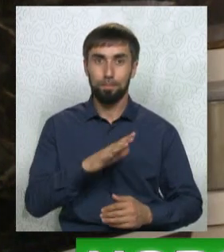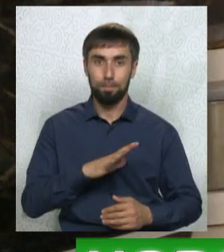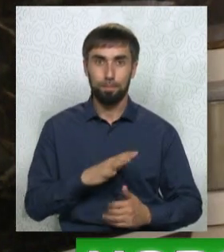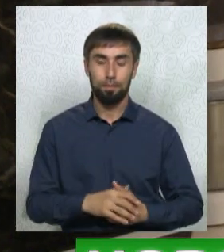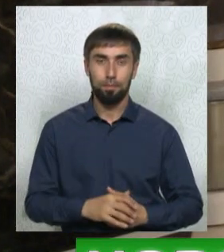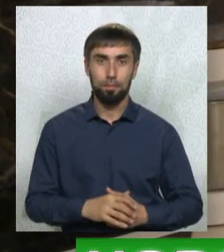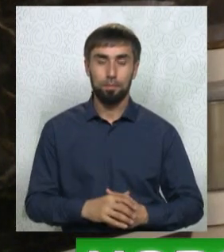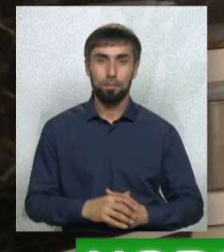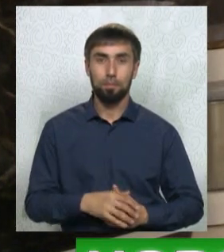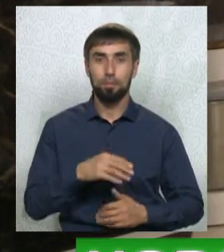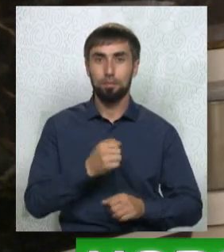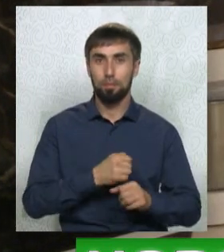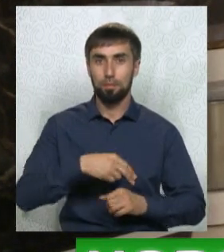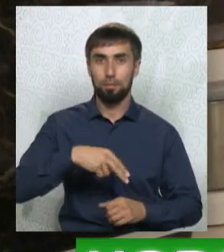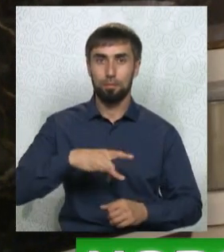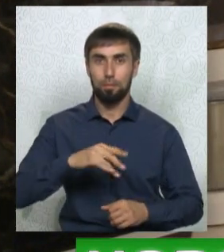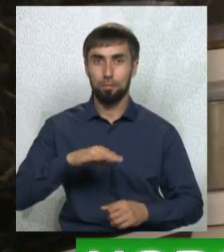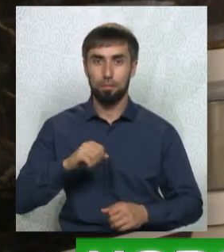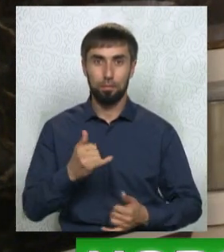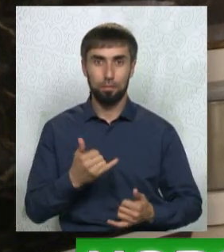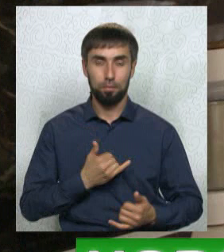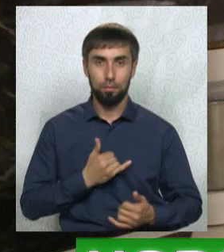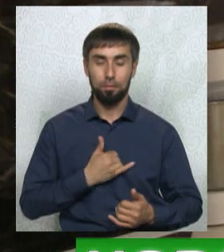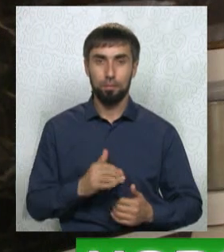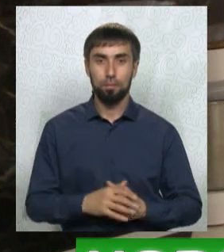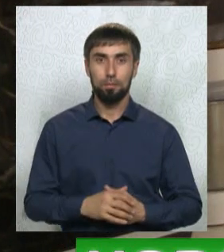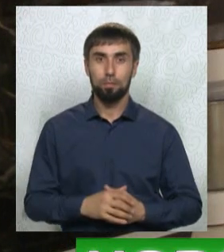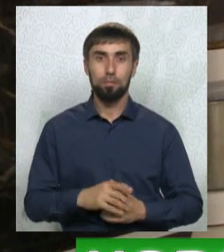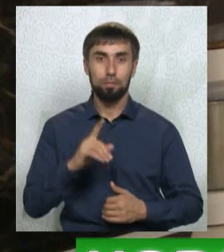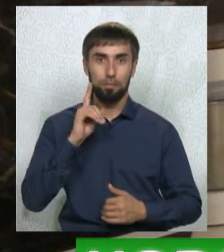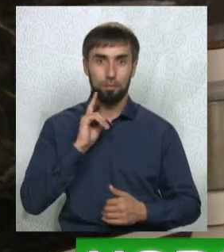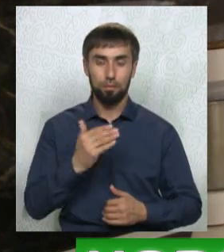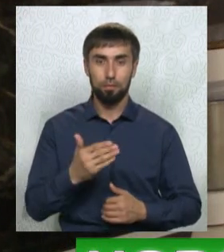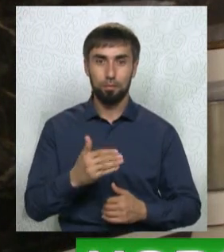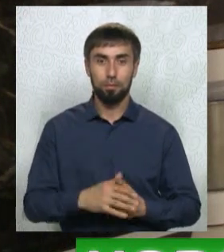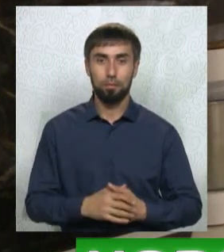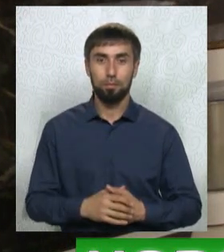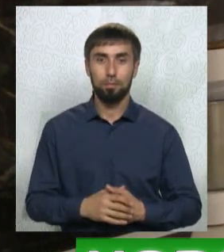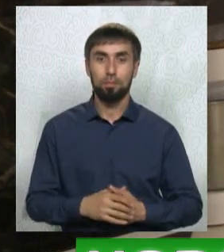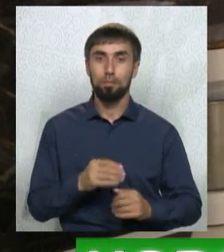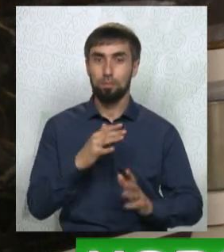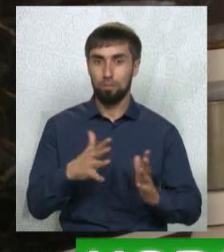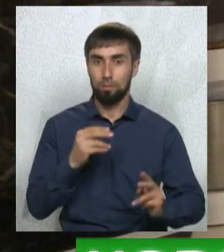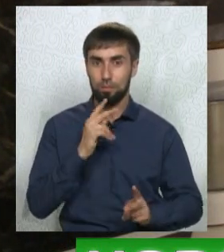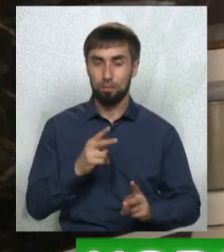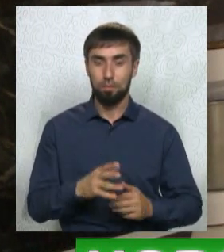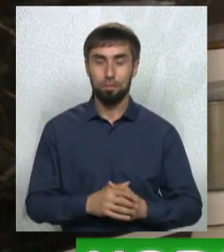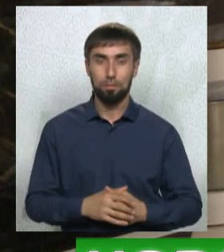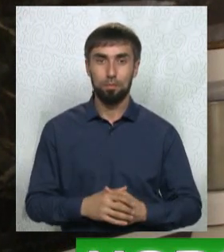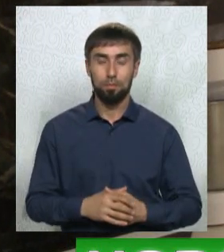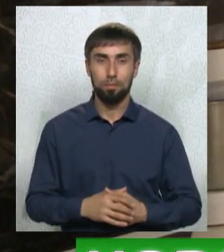чтобы практиковаться. Сейчас у нас очень большая, удобная, просторная кухня. Теперь